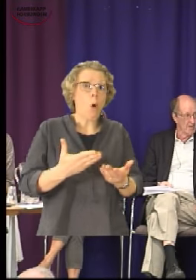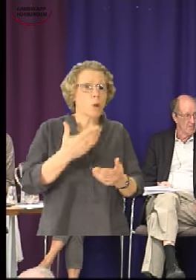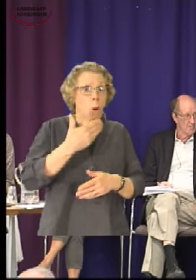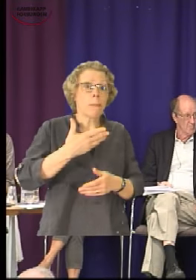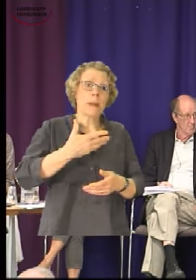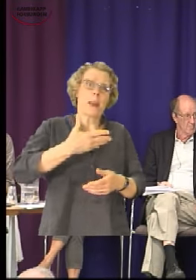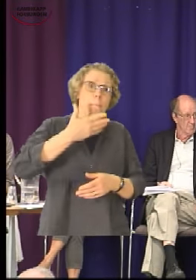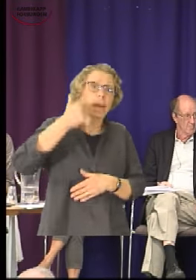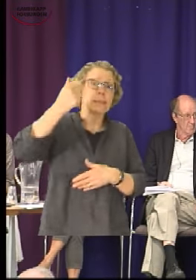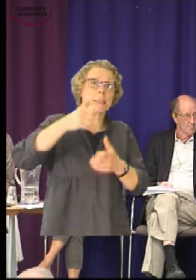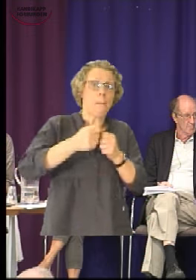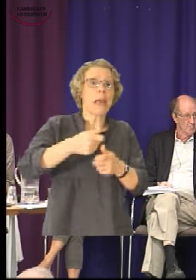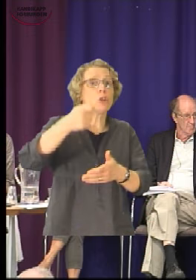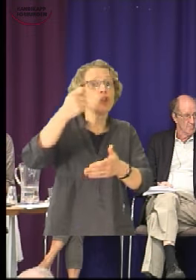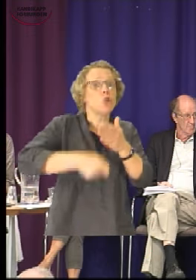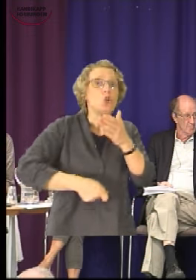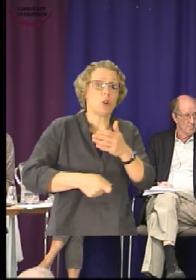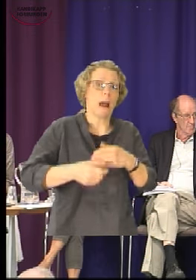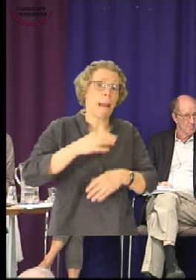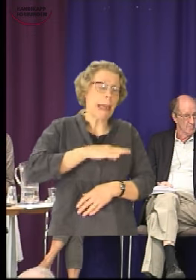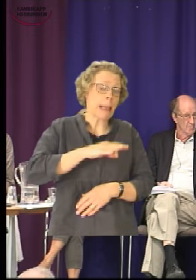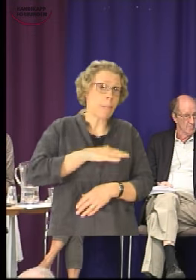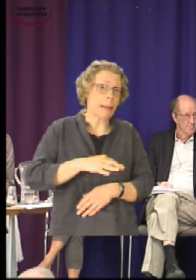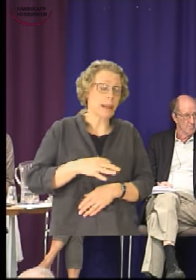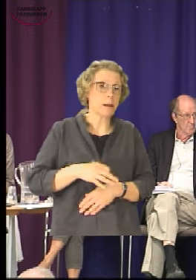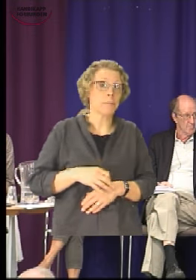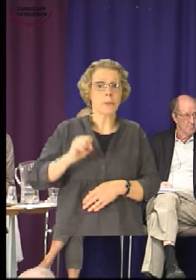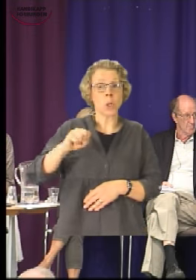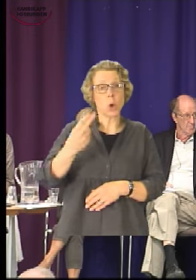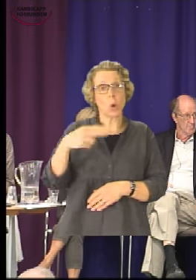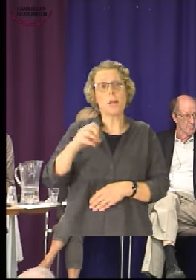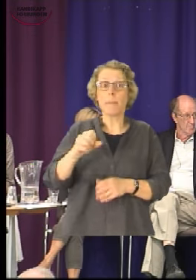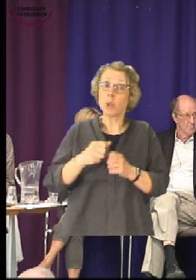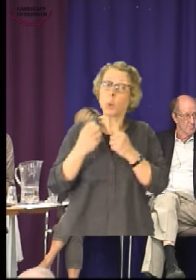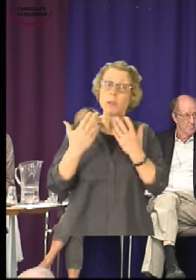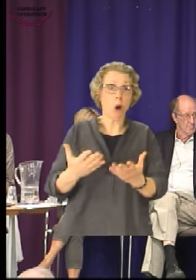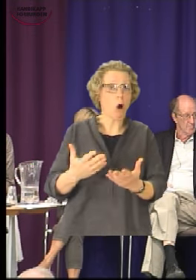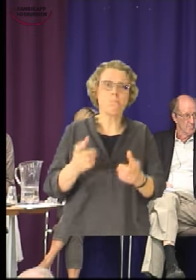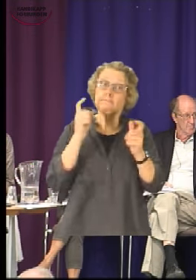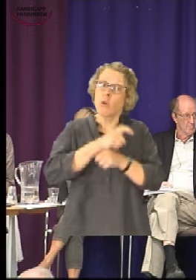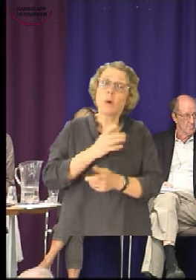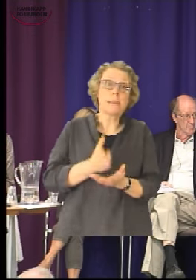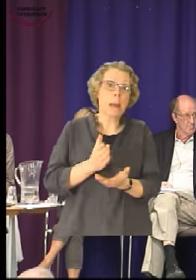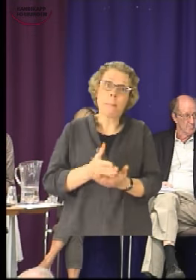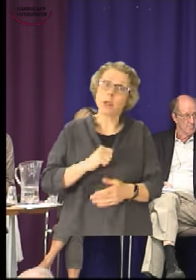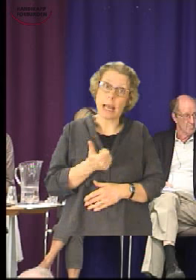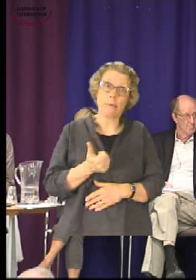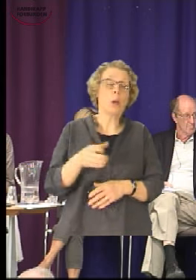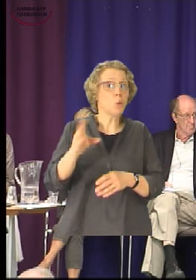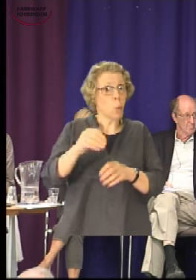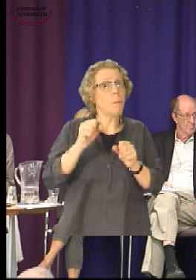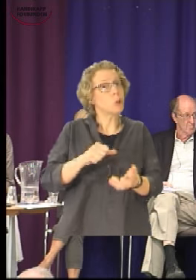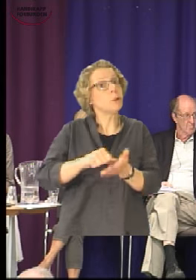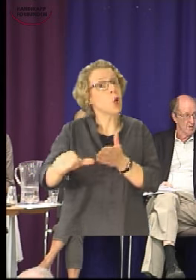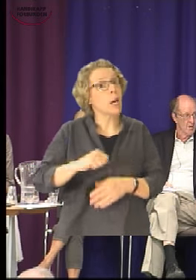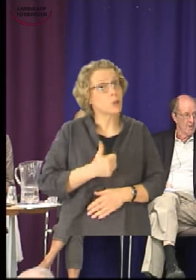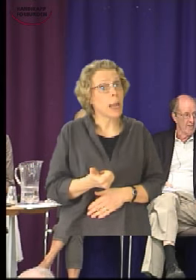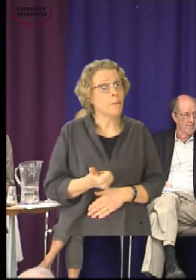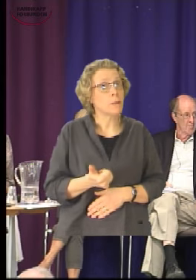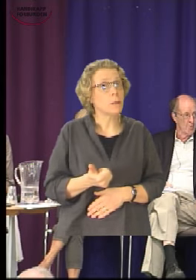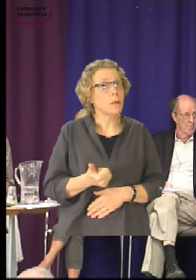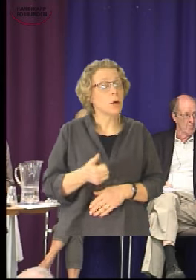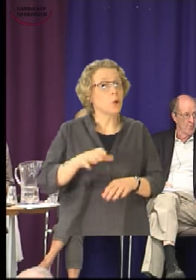läkemedel? Ja, alltså där kan man ju, i dagens läge så kan man inte bestämma, utan då får man betala det själv. Då ingår det inte